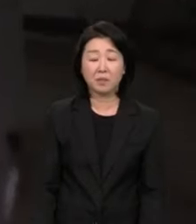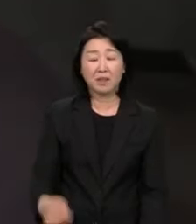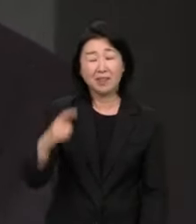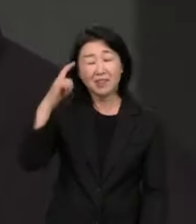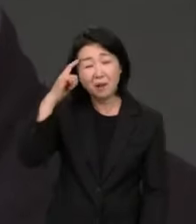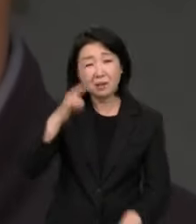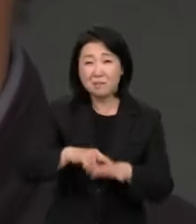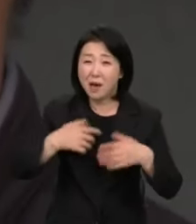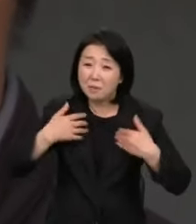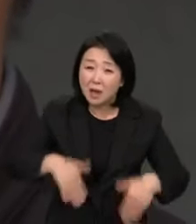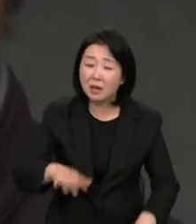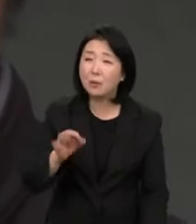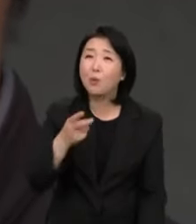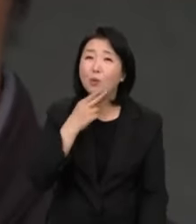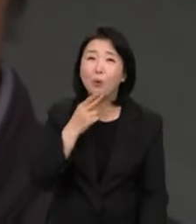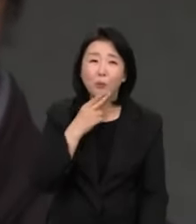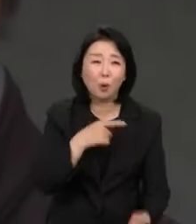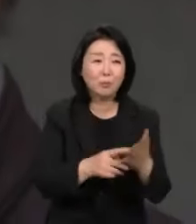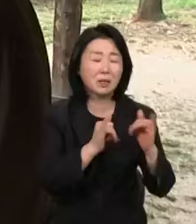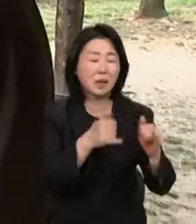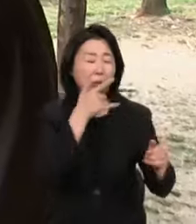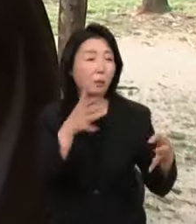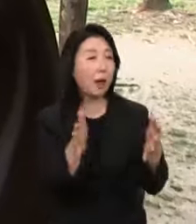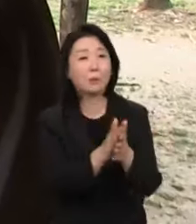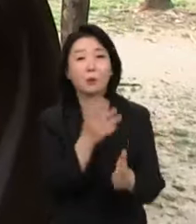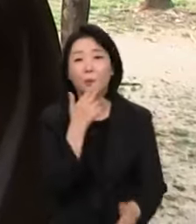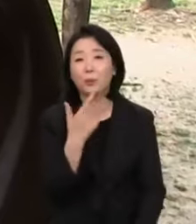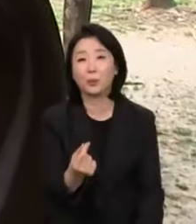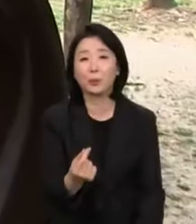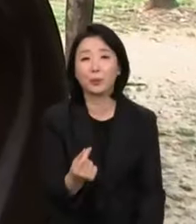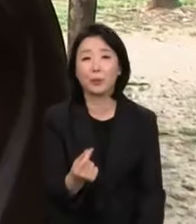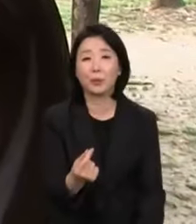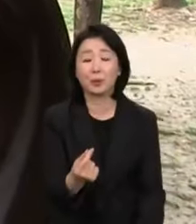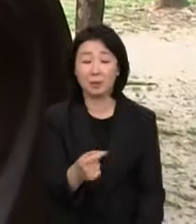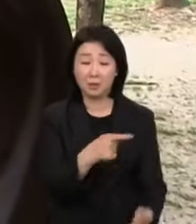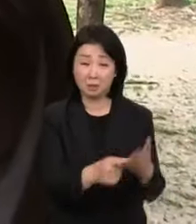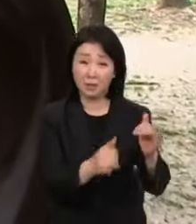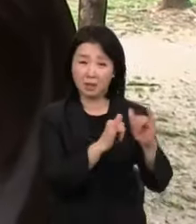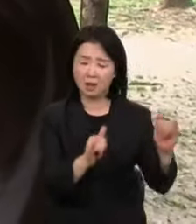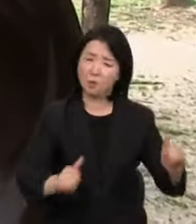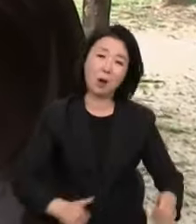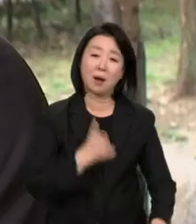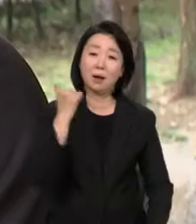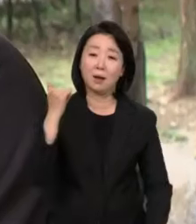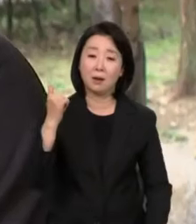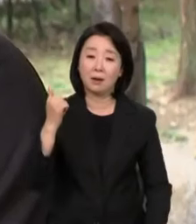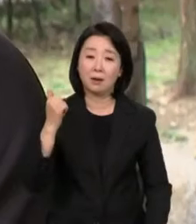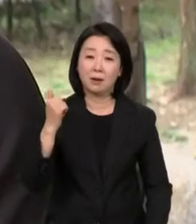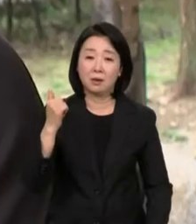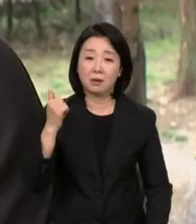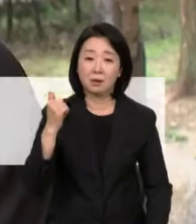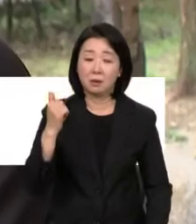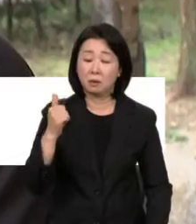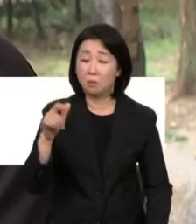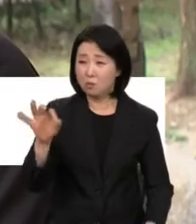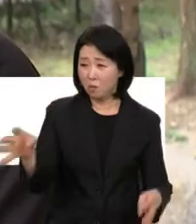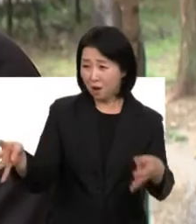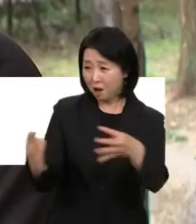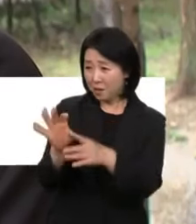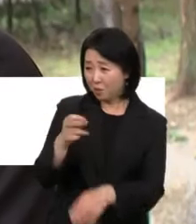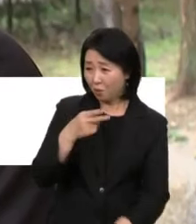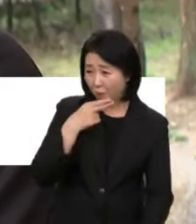주장했고 돈이 없다며 피해자들과 합의하지 않았습니다. 피해자들은 분노했습니다. 뭐 합의할 돈이